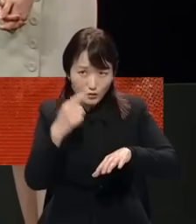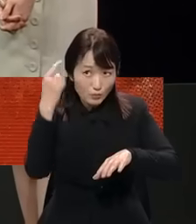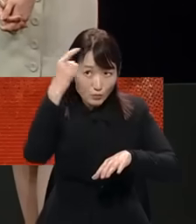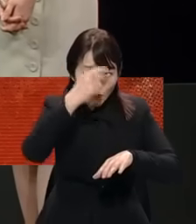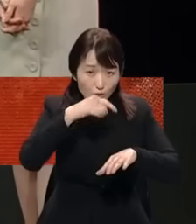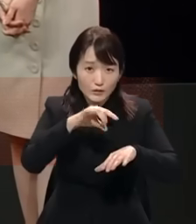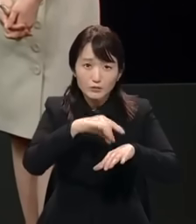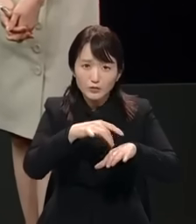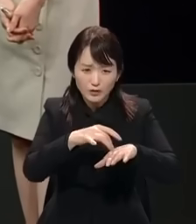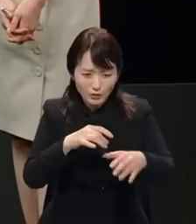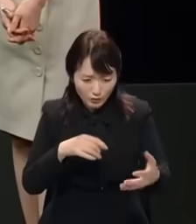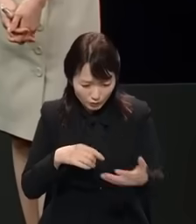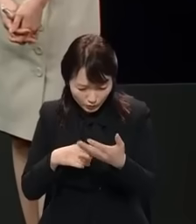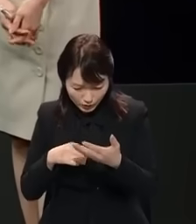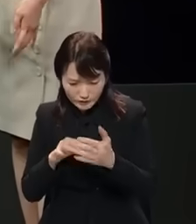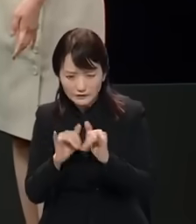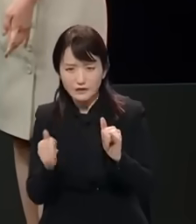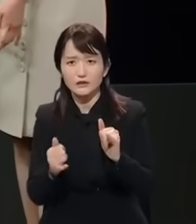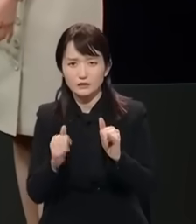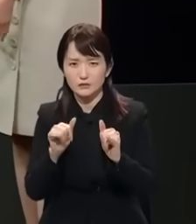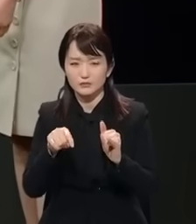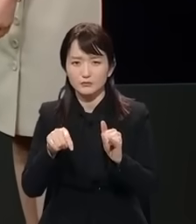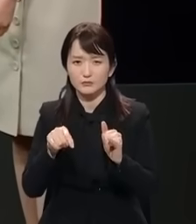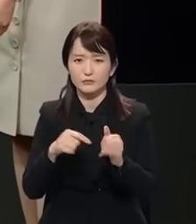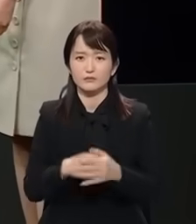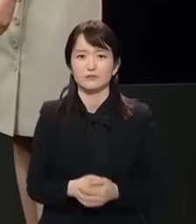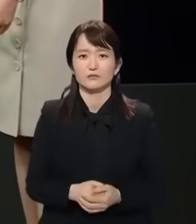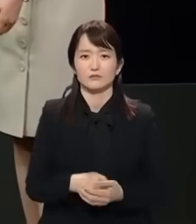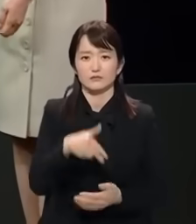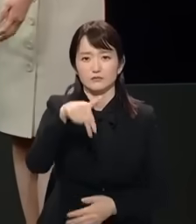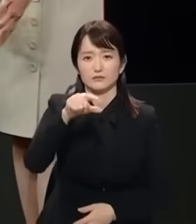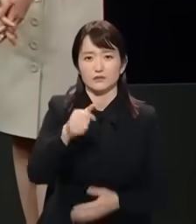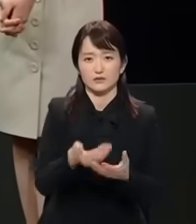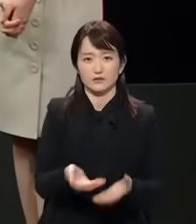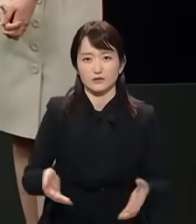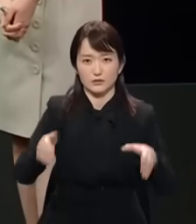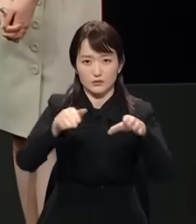것입니다 오 연구소의 키워드는 정화조에서